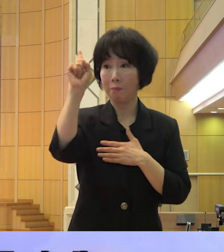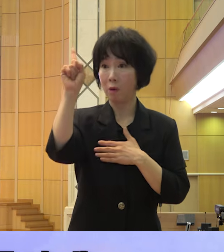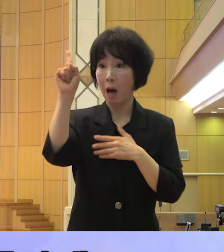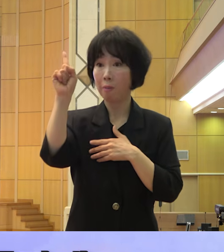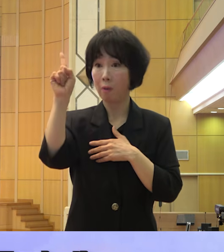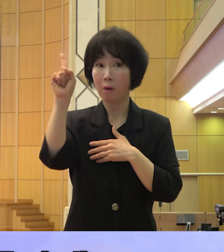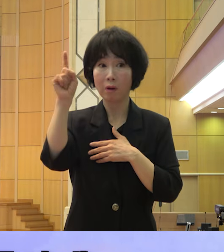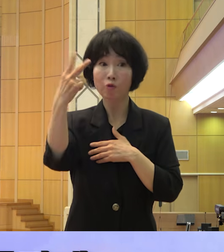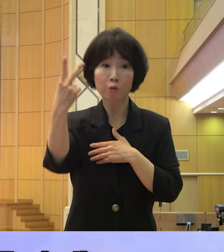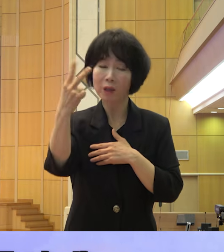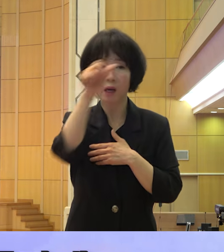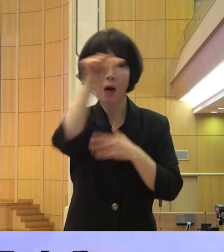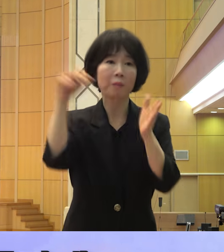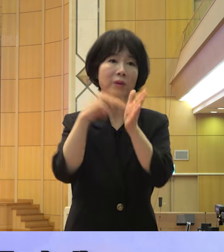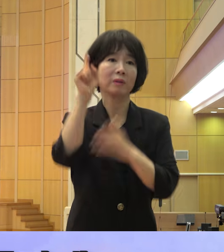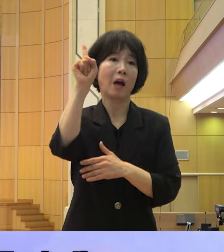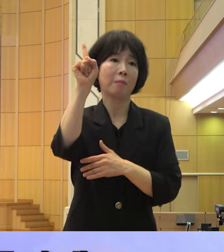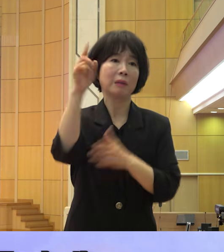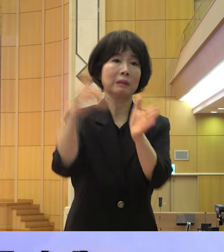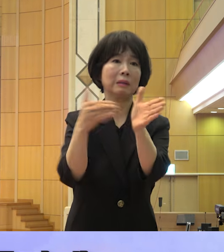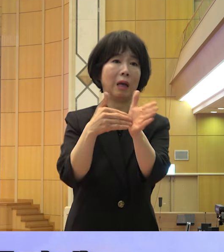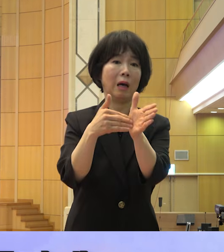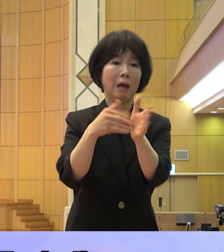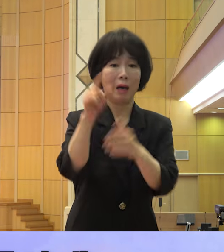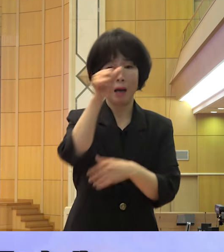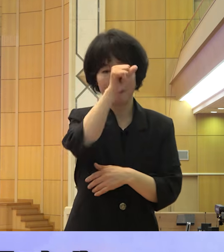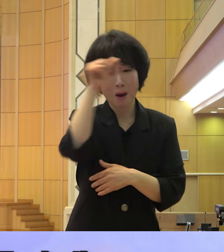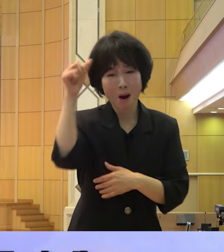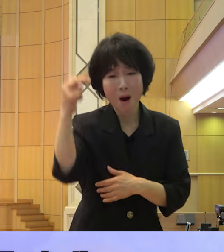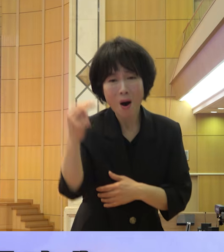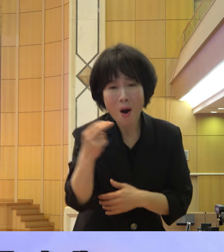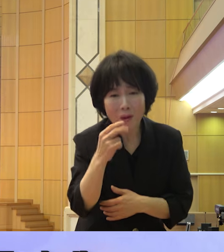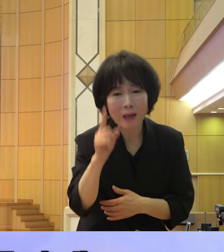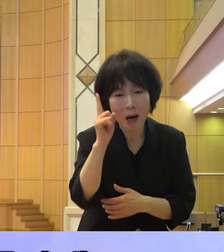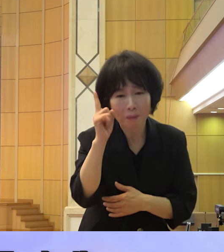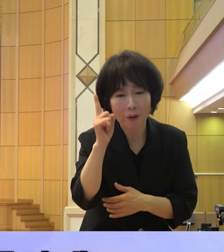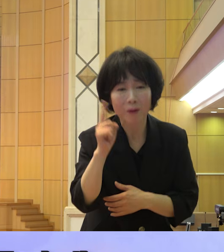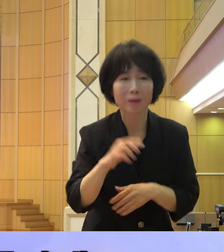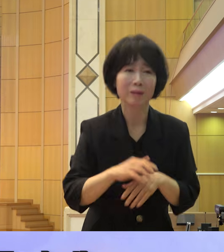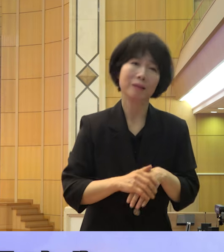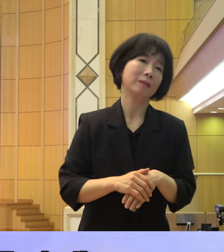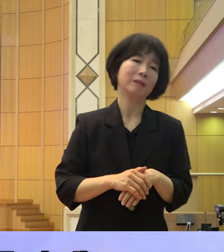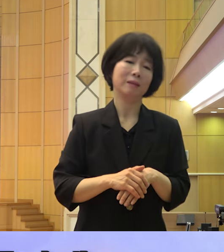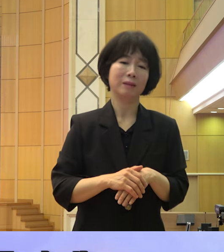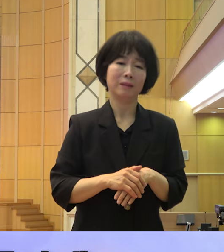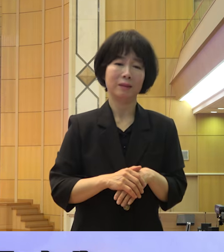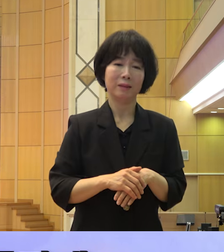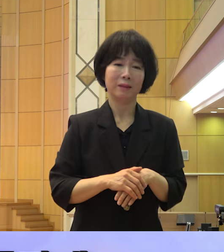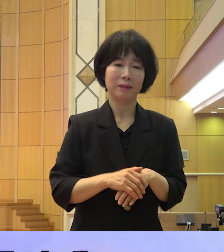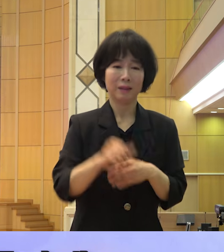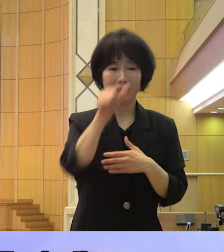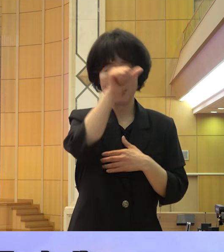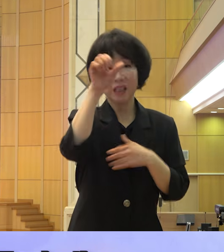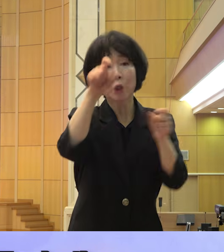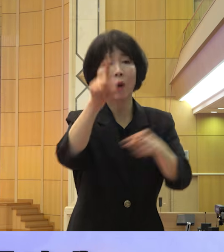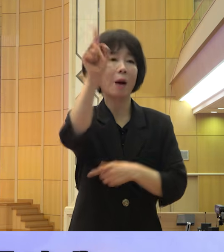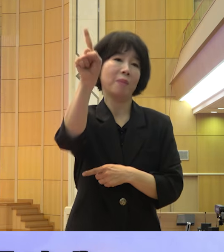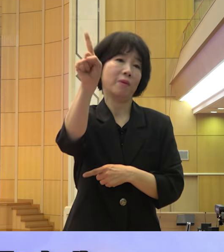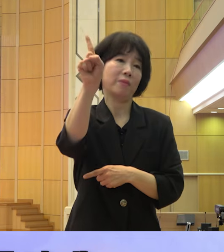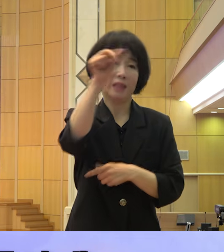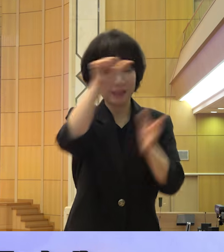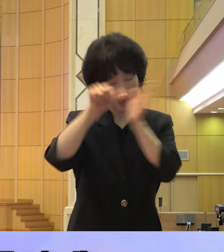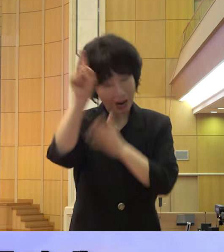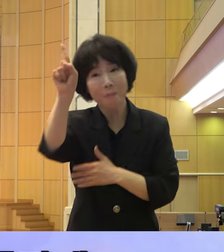평생으로 끝나는 거예요. 그러니까 두 평생만 있으면 한 평생은 연습하고 한 평생은 좀 잘 살아보면 좋겠는데 한 평생밖에 기회가 없어요.